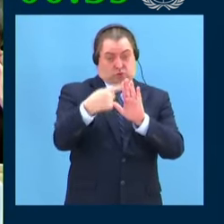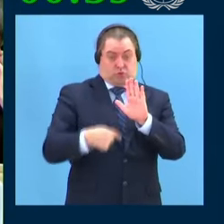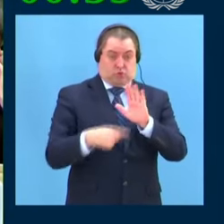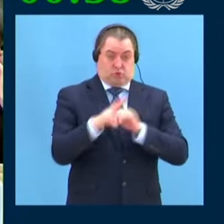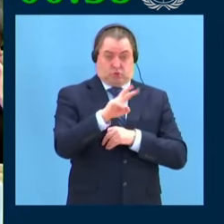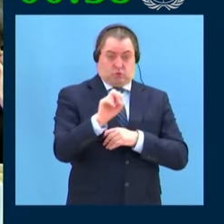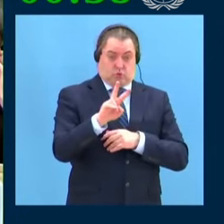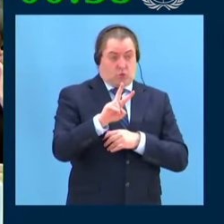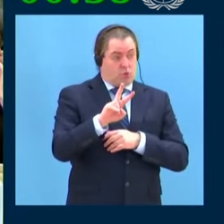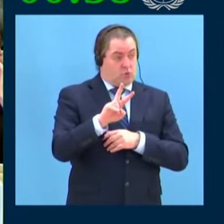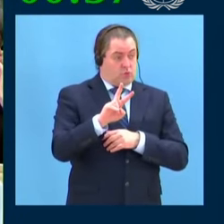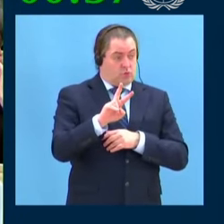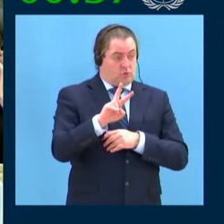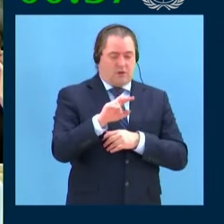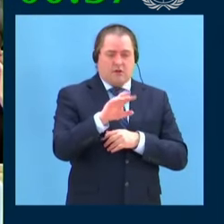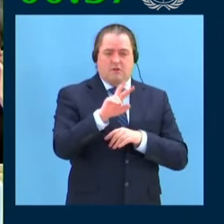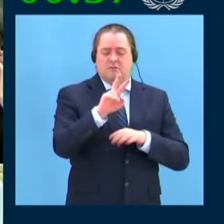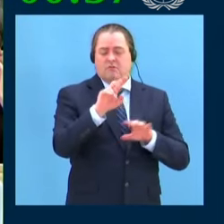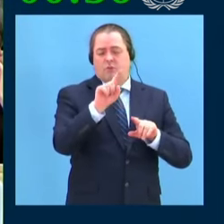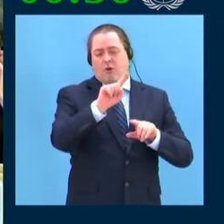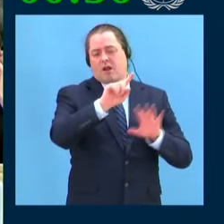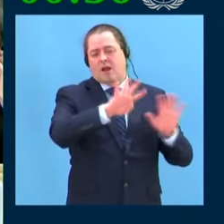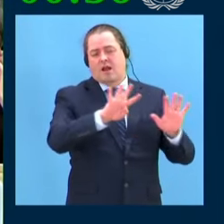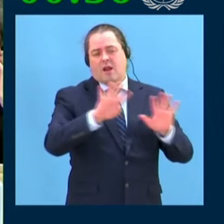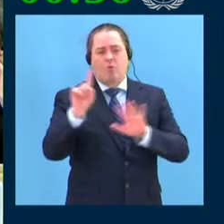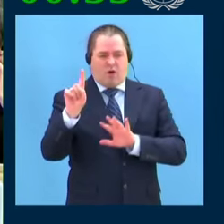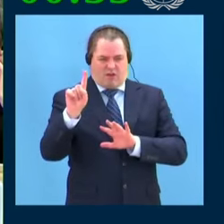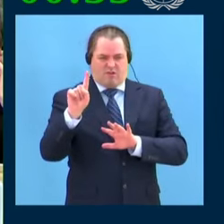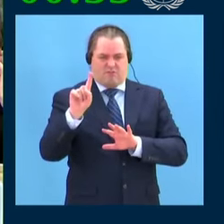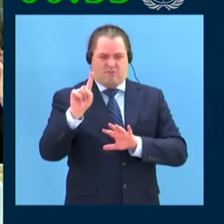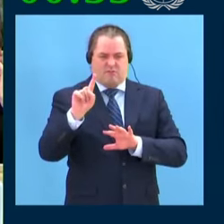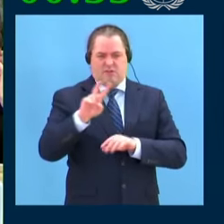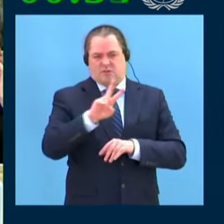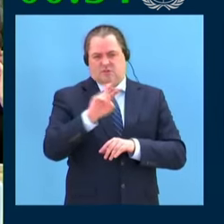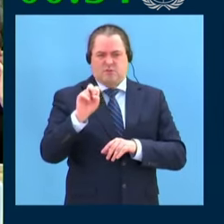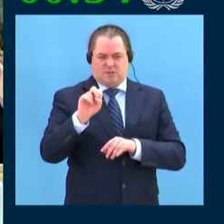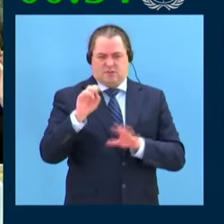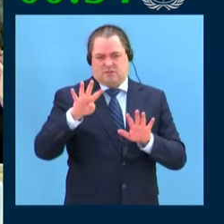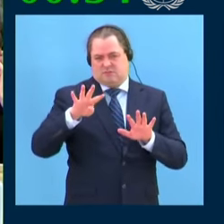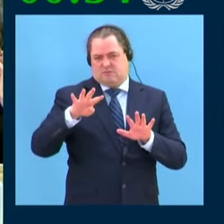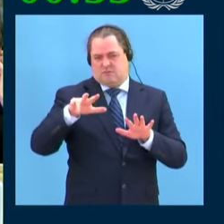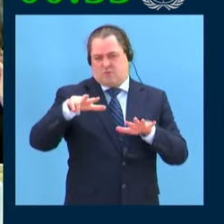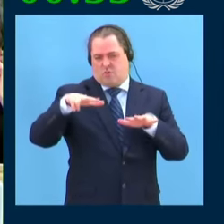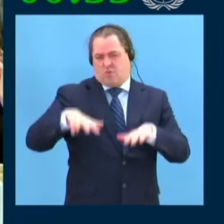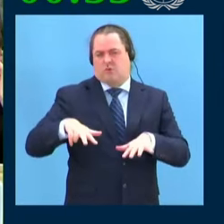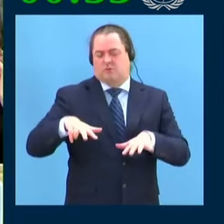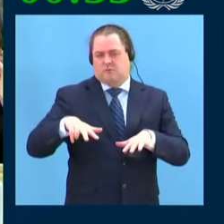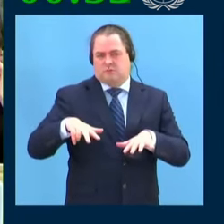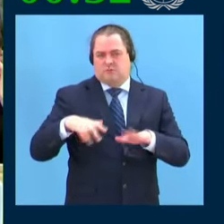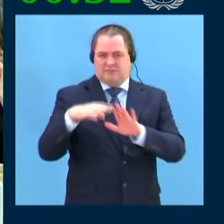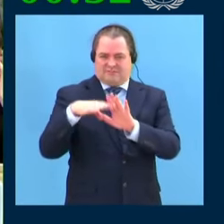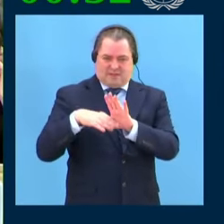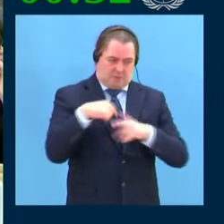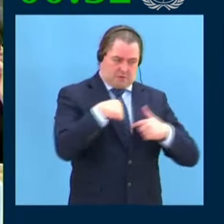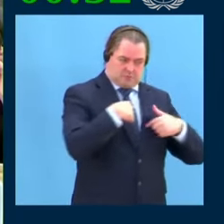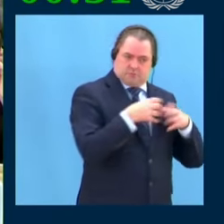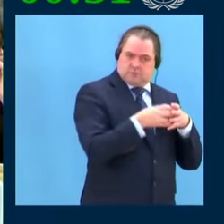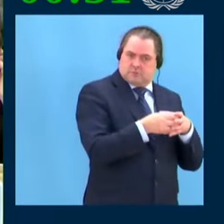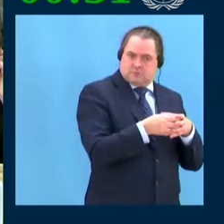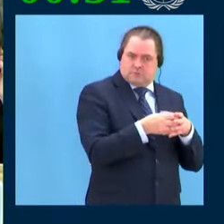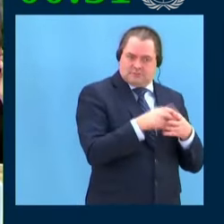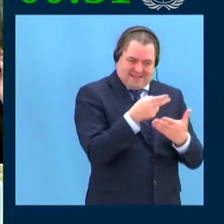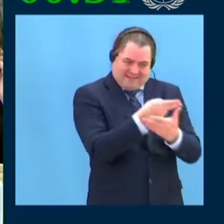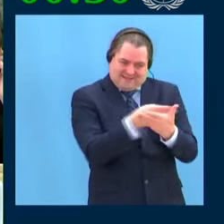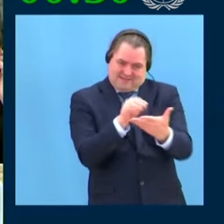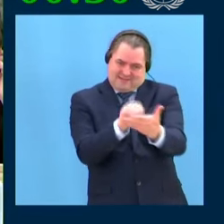revendiquent légitimement les mêmes droits en la matière. Les castes existent au sein de toutes les ethnies mauritaniennes, à savoir